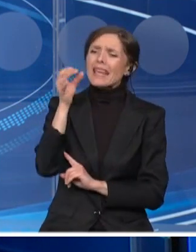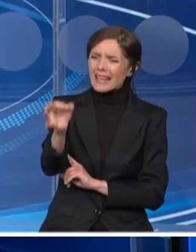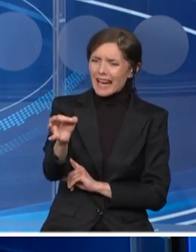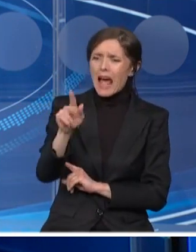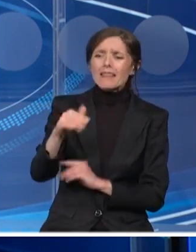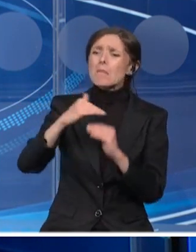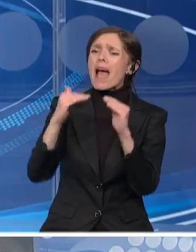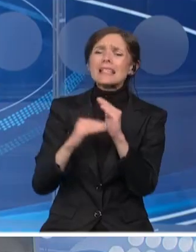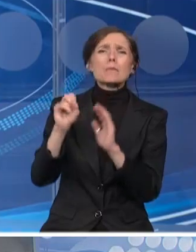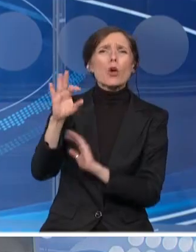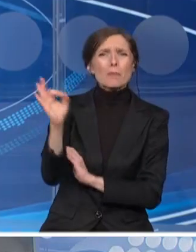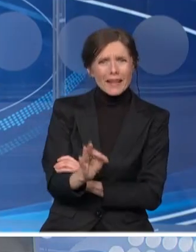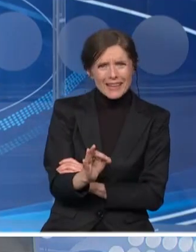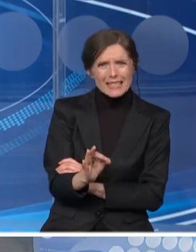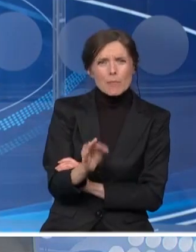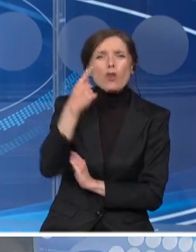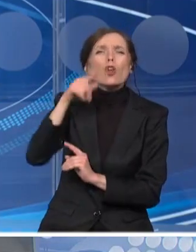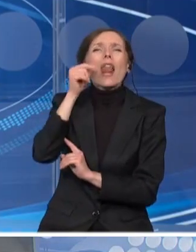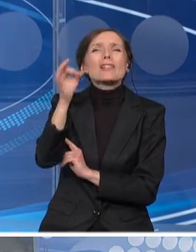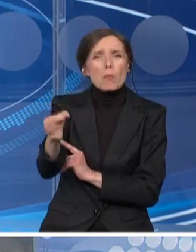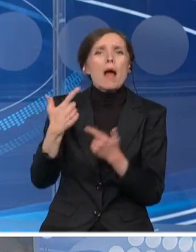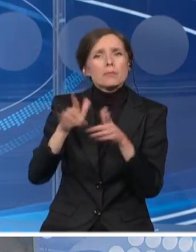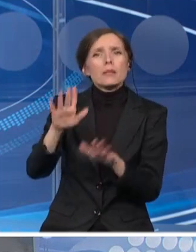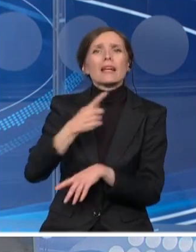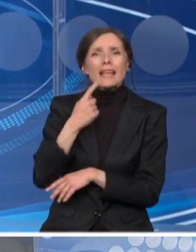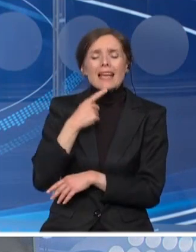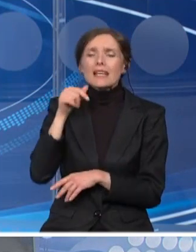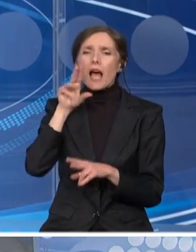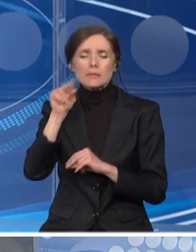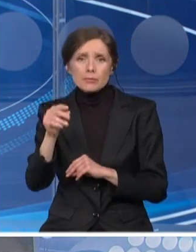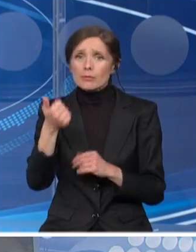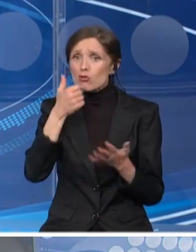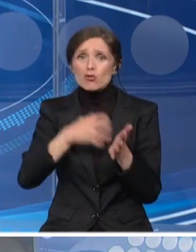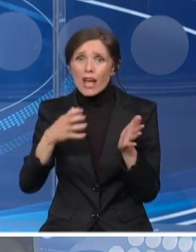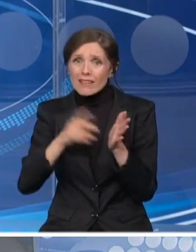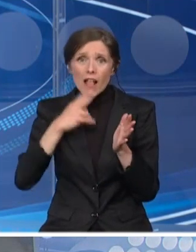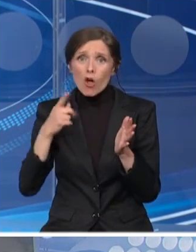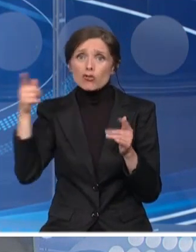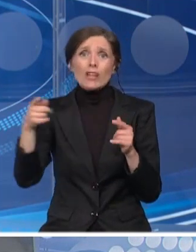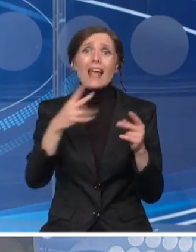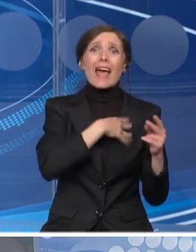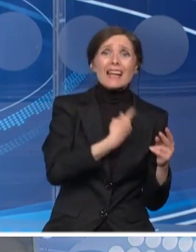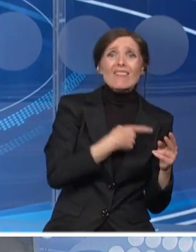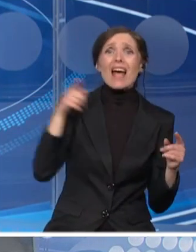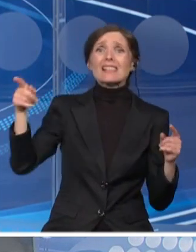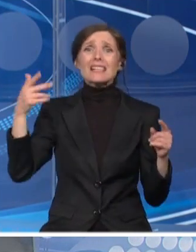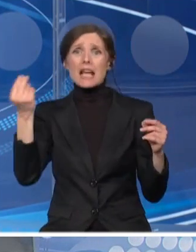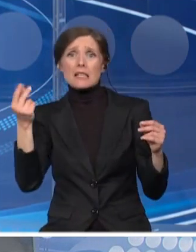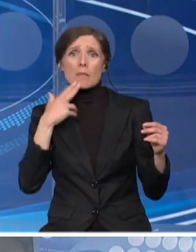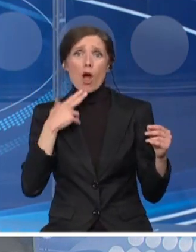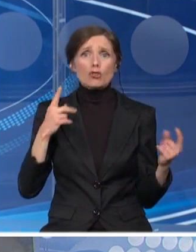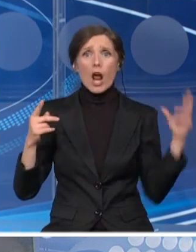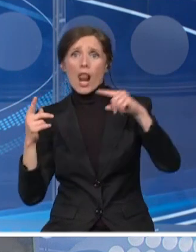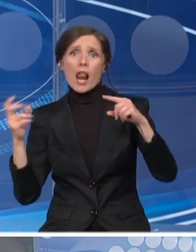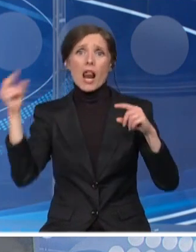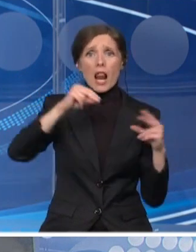nacionalne manjine. U kom smeru će se razvijati sada ovi odnosi? Hoće li se nastaviti ovo saopštenje na saopštenje i razgovarati sa kolegom? U Hrvatskoj znate koliko je potrebno